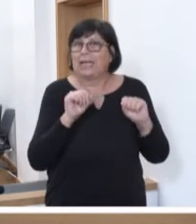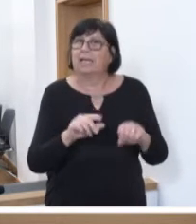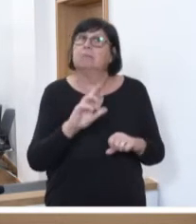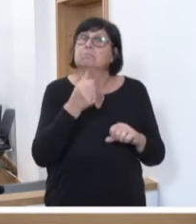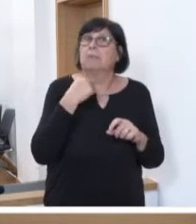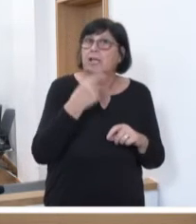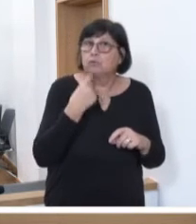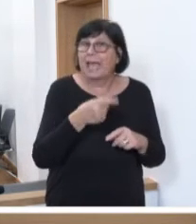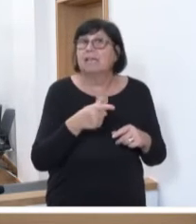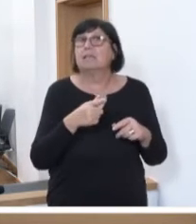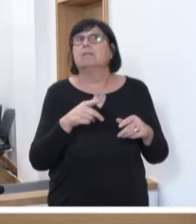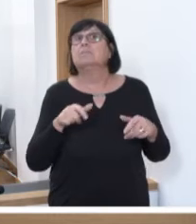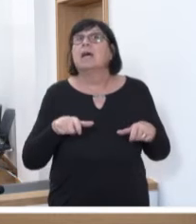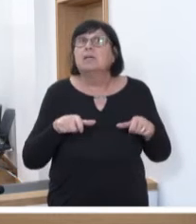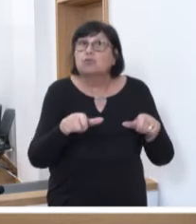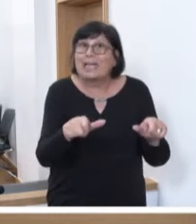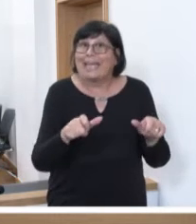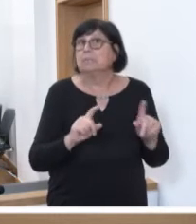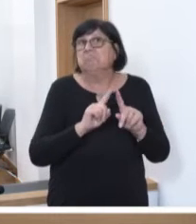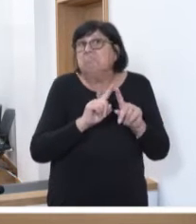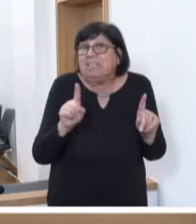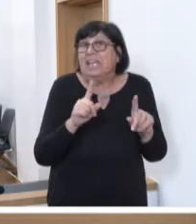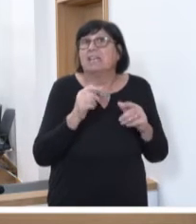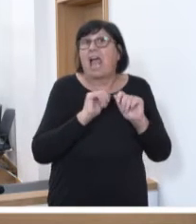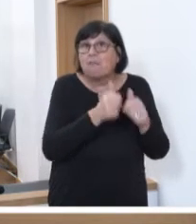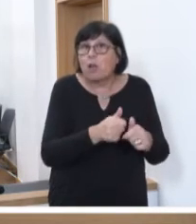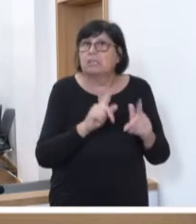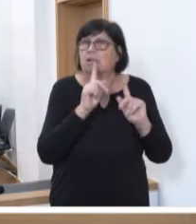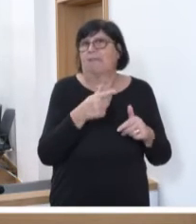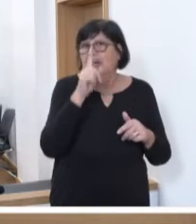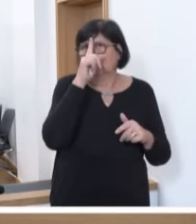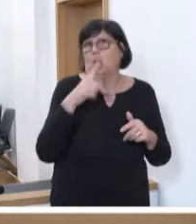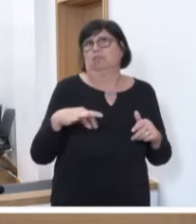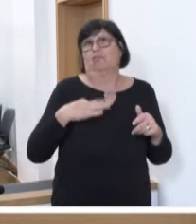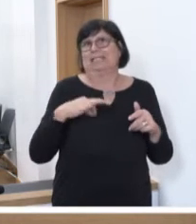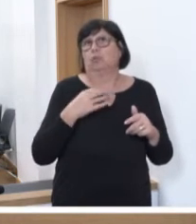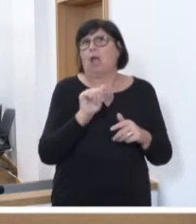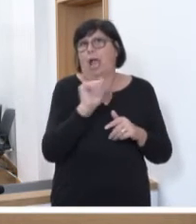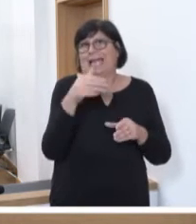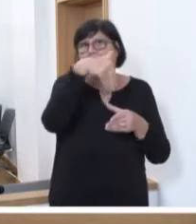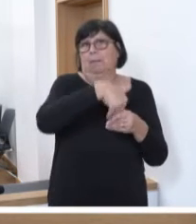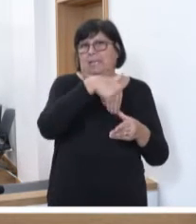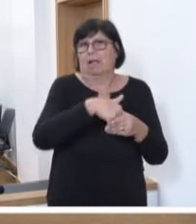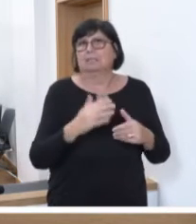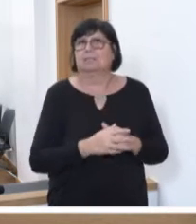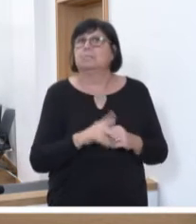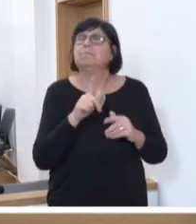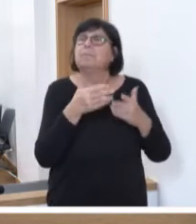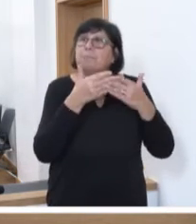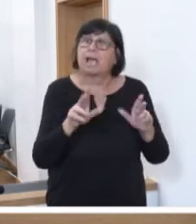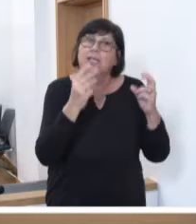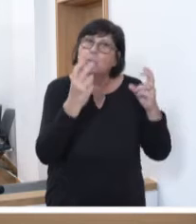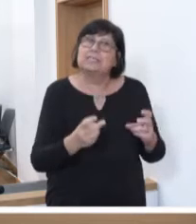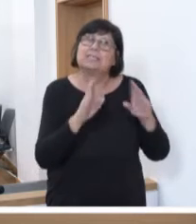entsprechende Streckennennung ist nicht erfolgt, da diese in der deutsch-französischen Agenda enthalten sind. In der Bereinigungssitzung